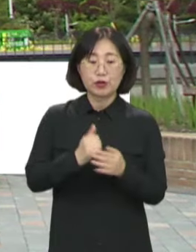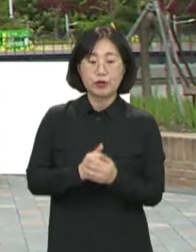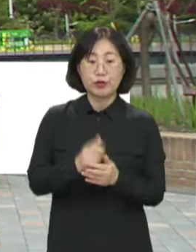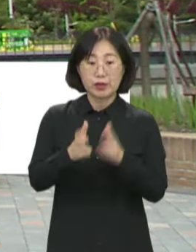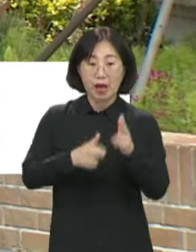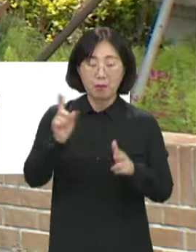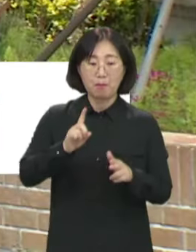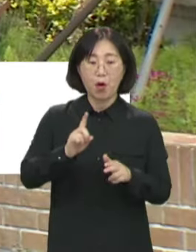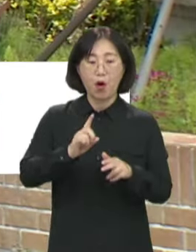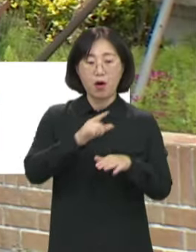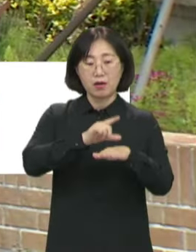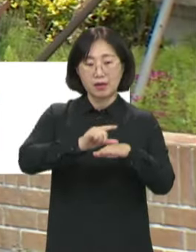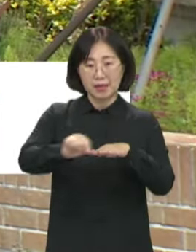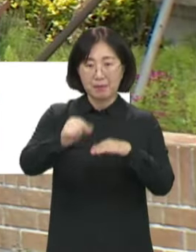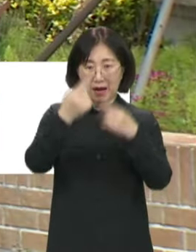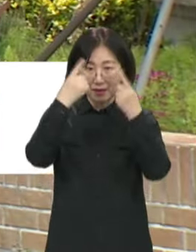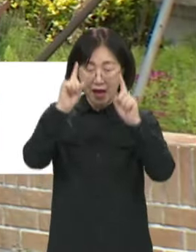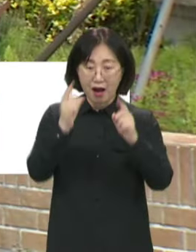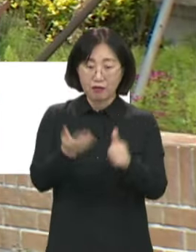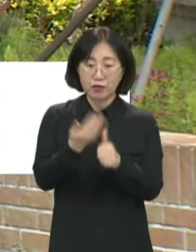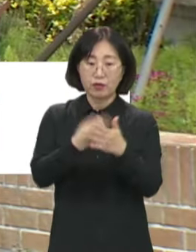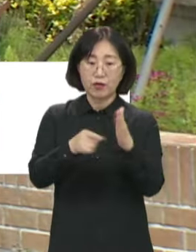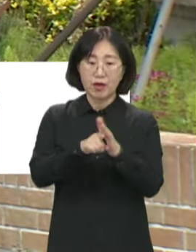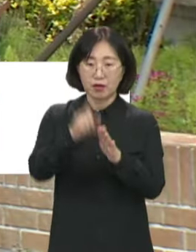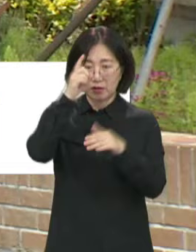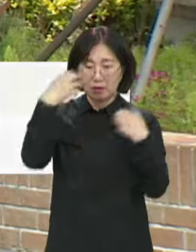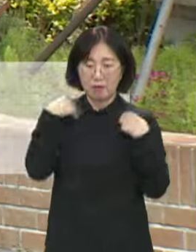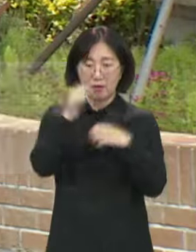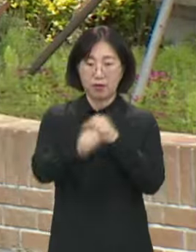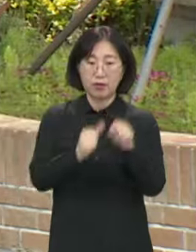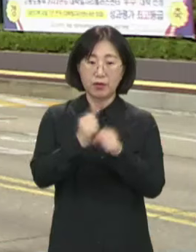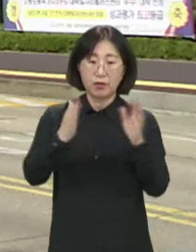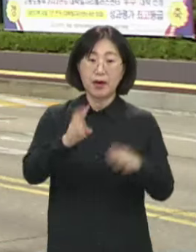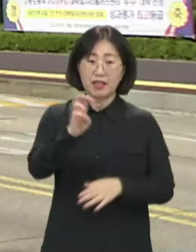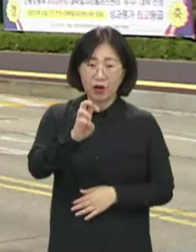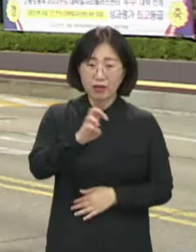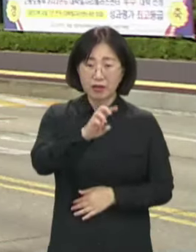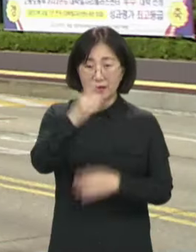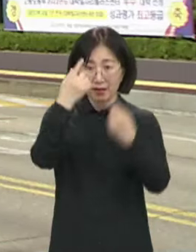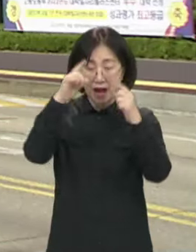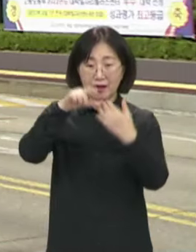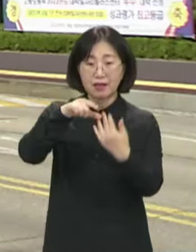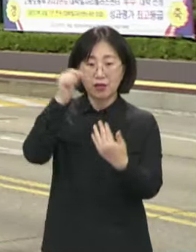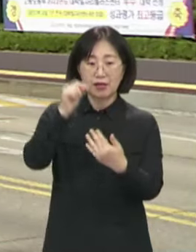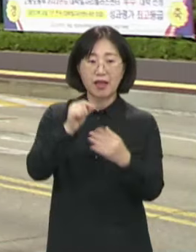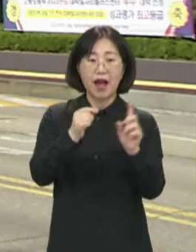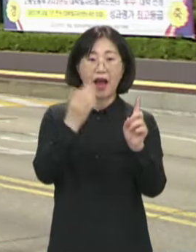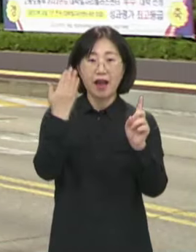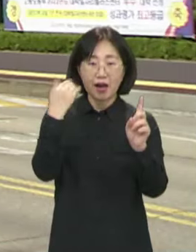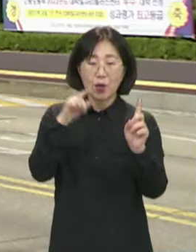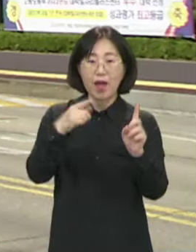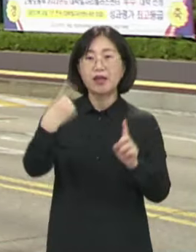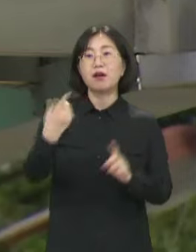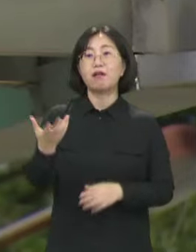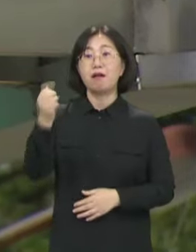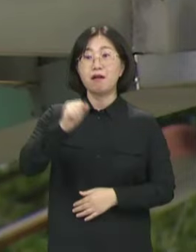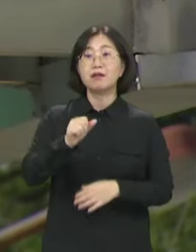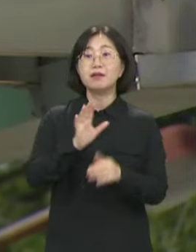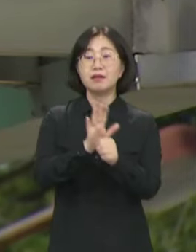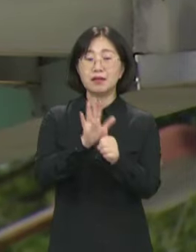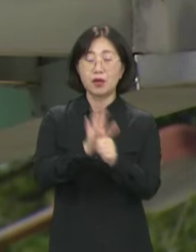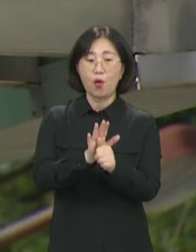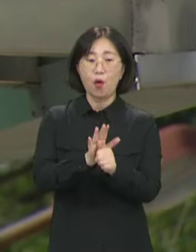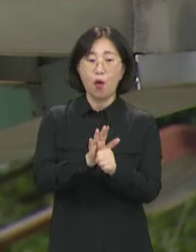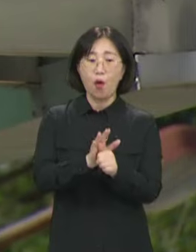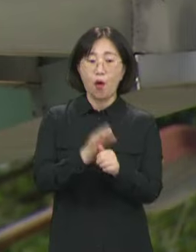지닌 지역대학 육성을 위해 정부가 5년간 모두 30여 개의 대학을 선정해 학교당 1,000억 원씩을 지원하는데